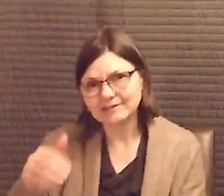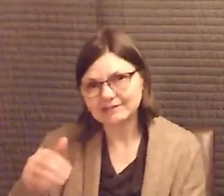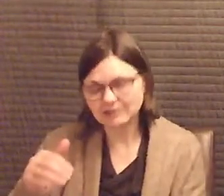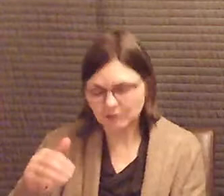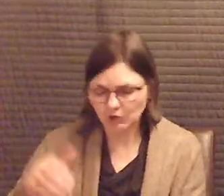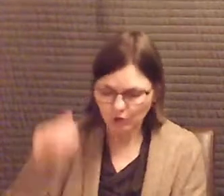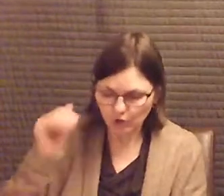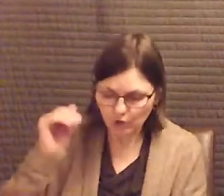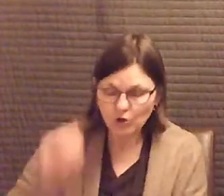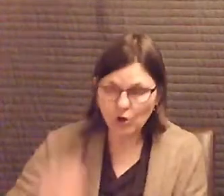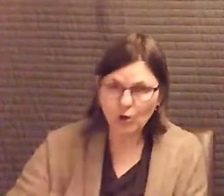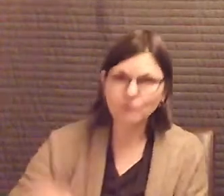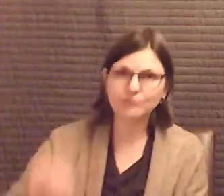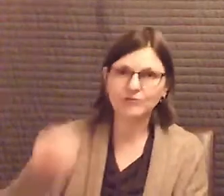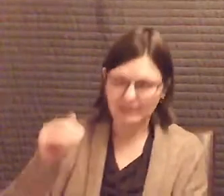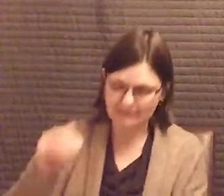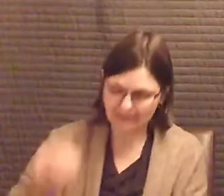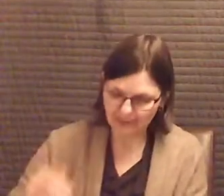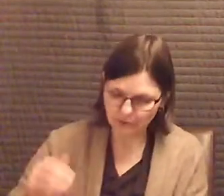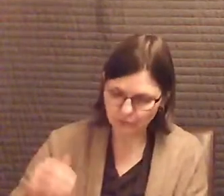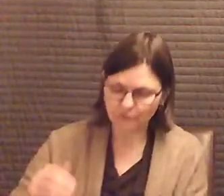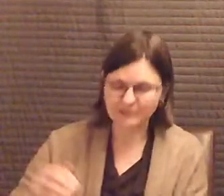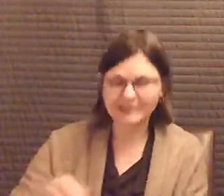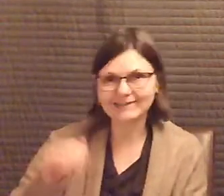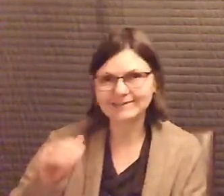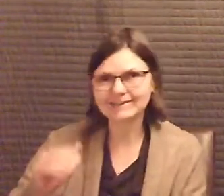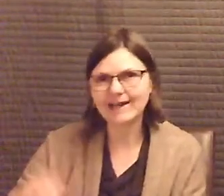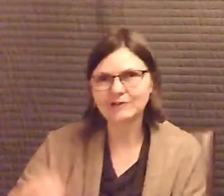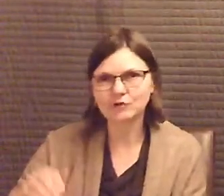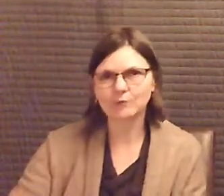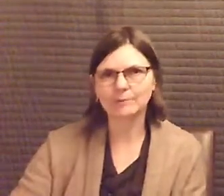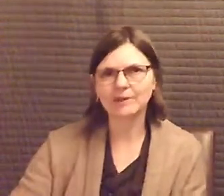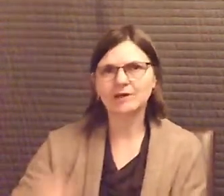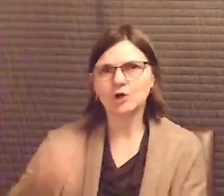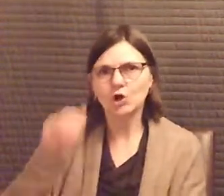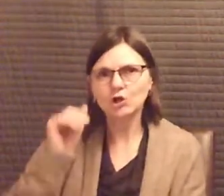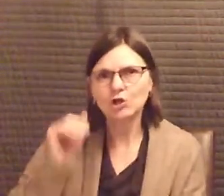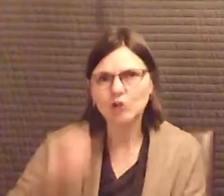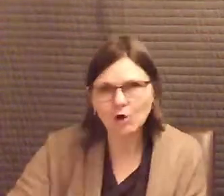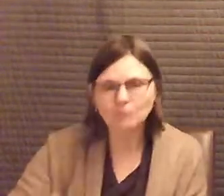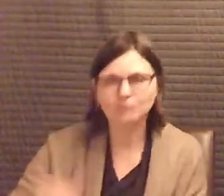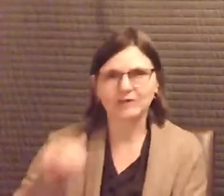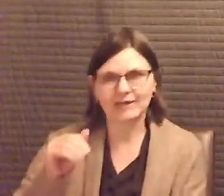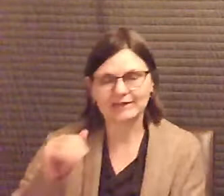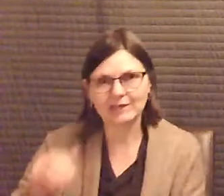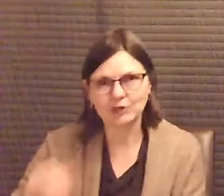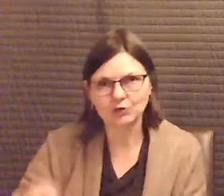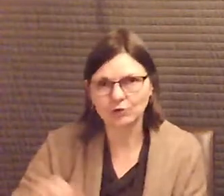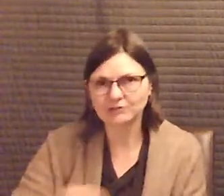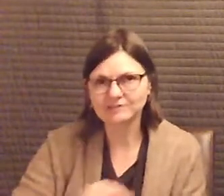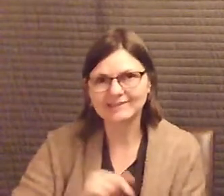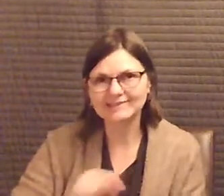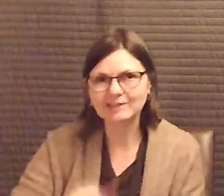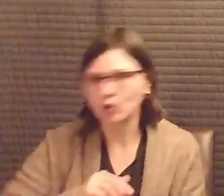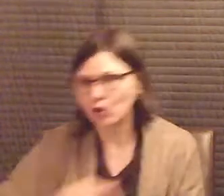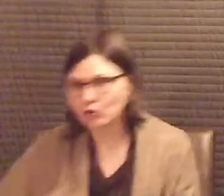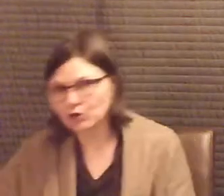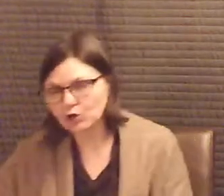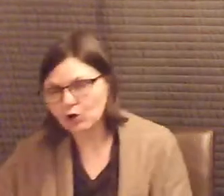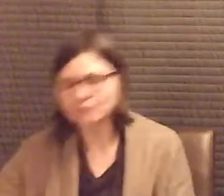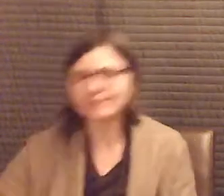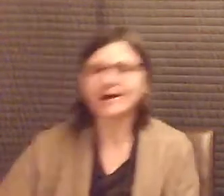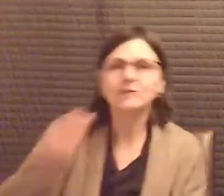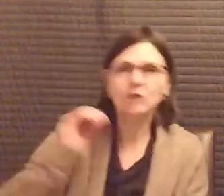engels staat letterlijk geloof in de heere uw god en ik leg de nadruk op het geloof in dieren grote staat niet